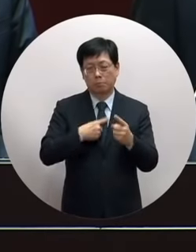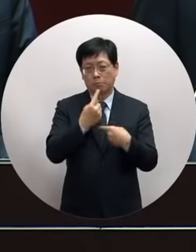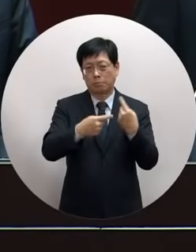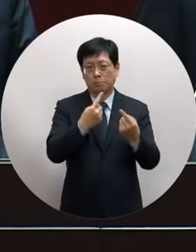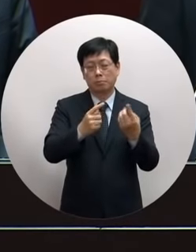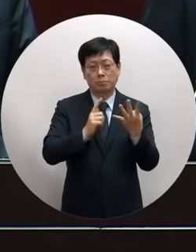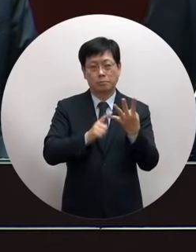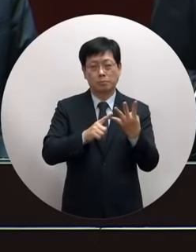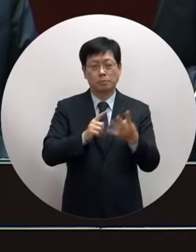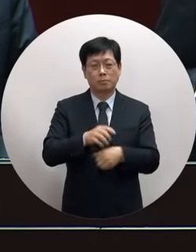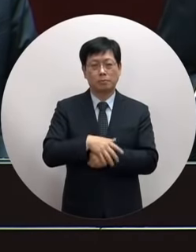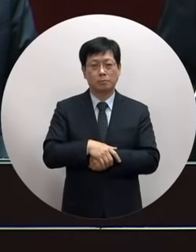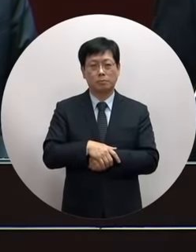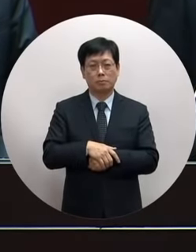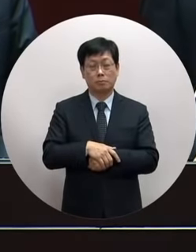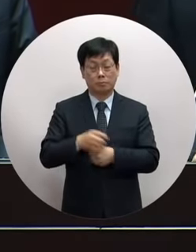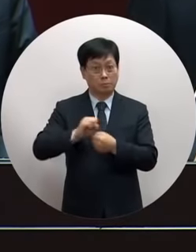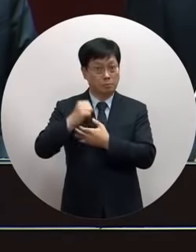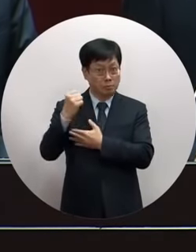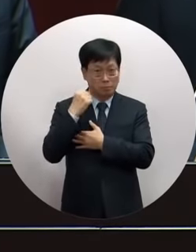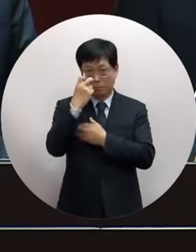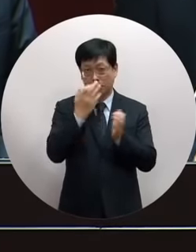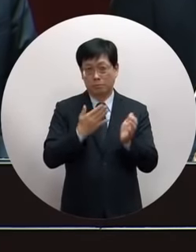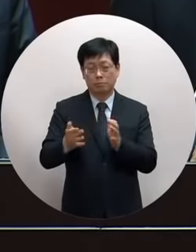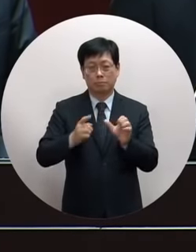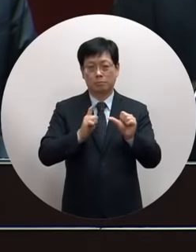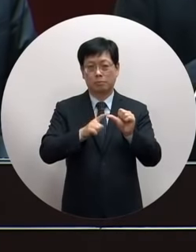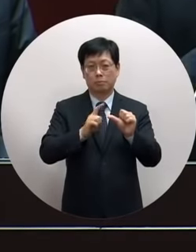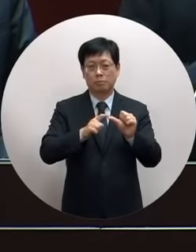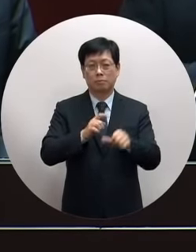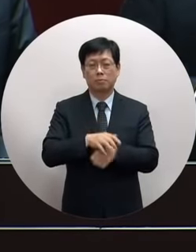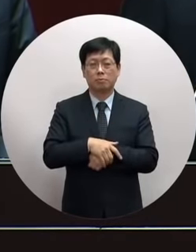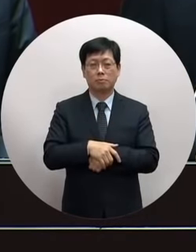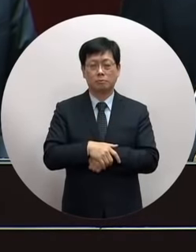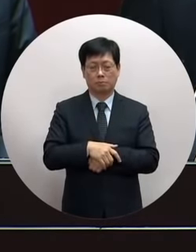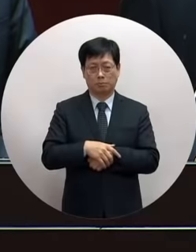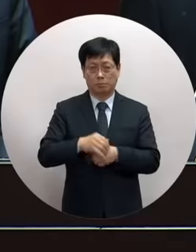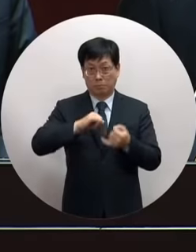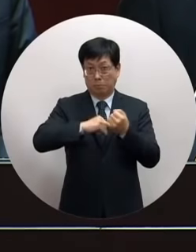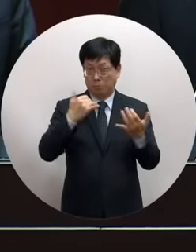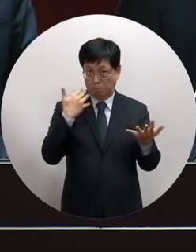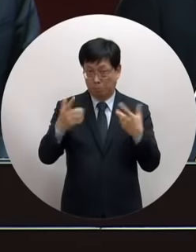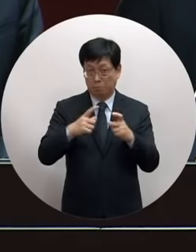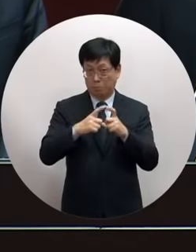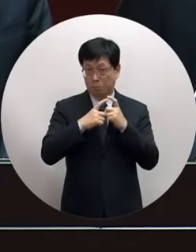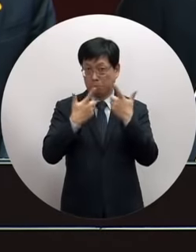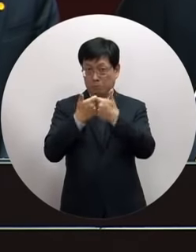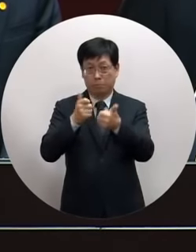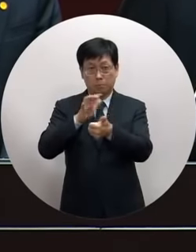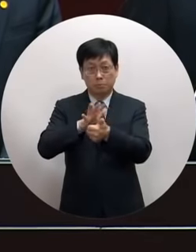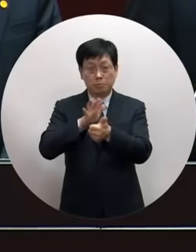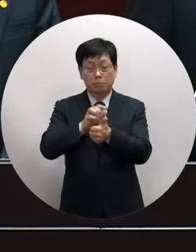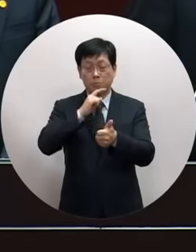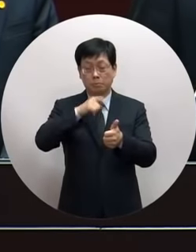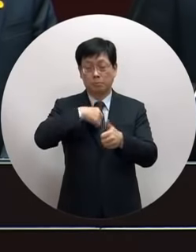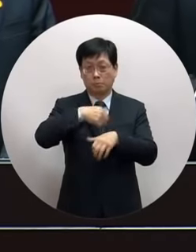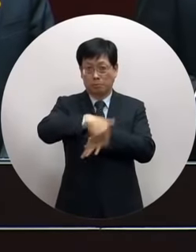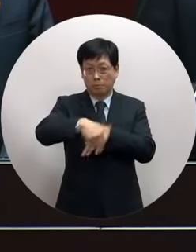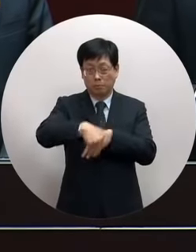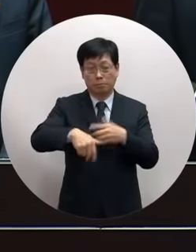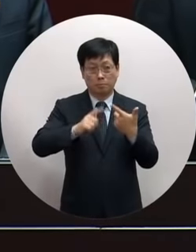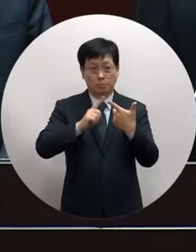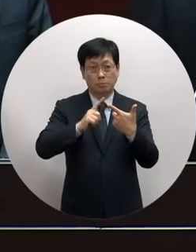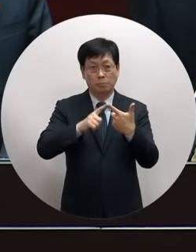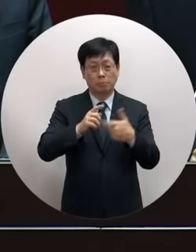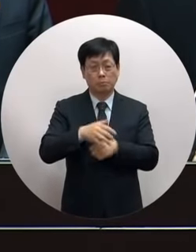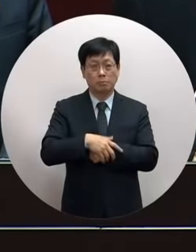与。 是。 第四个就是要来加强管理。第五个呢，明定回馈的机制。那第六个，